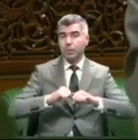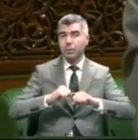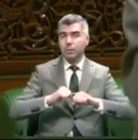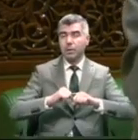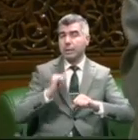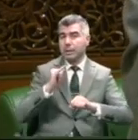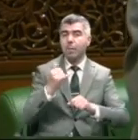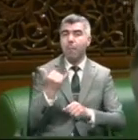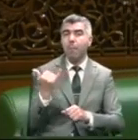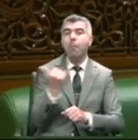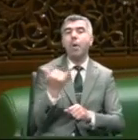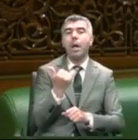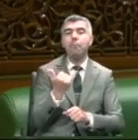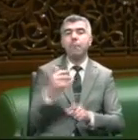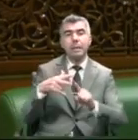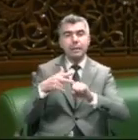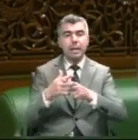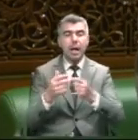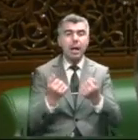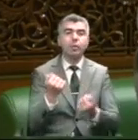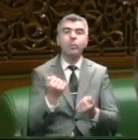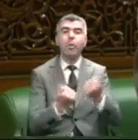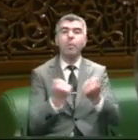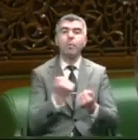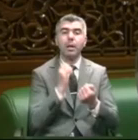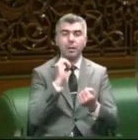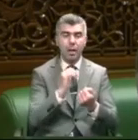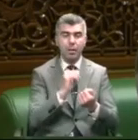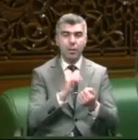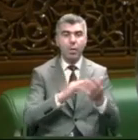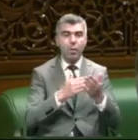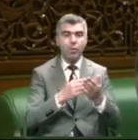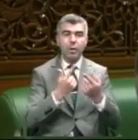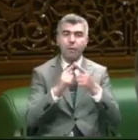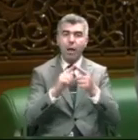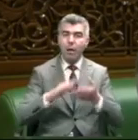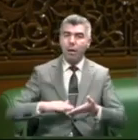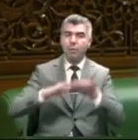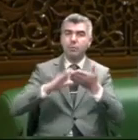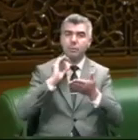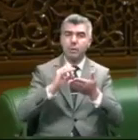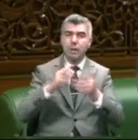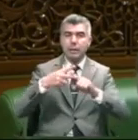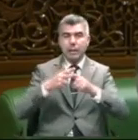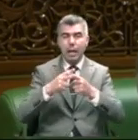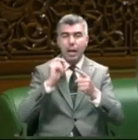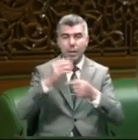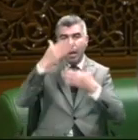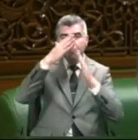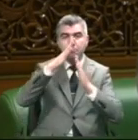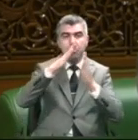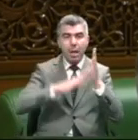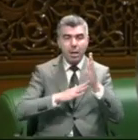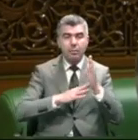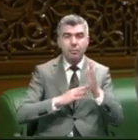اهميه قطاع صناعه السيارات في تعزيز ورش السياده الصناعيه في بلادنا الذي من شانه